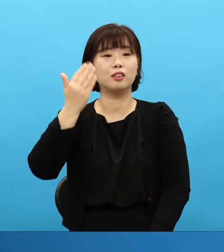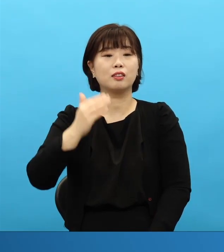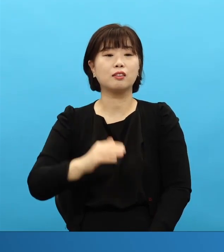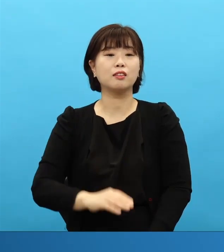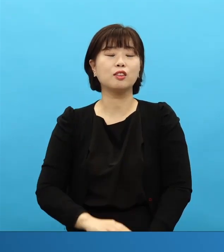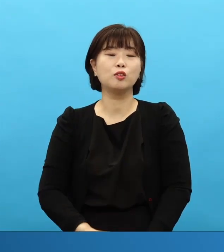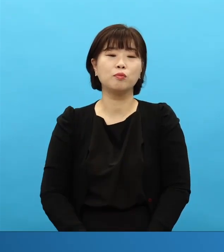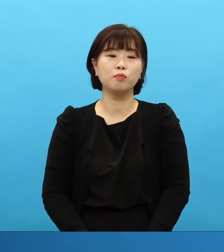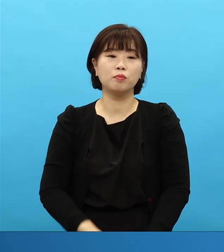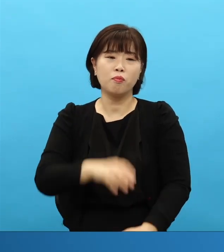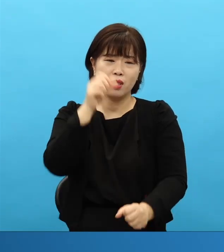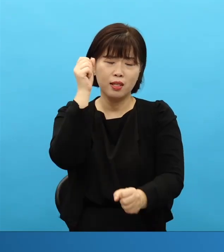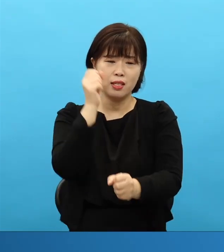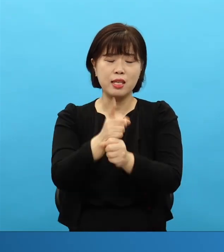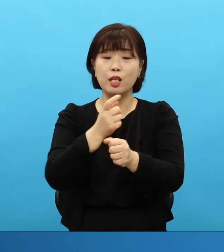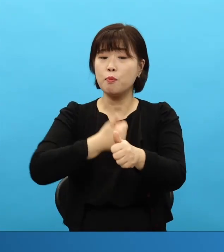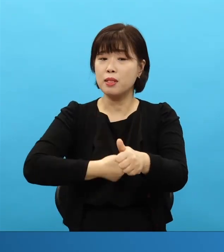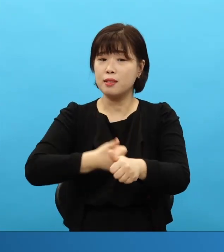이미